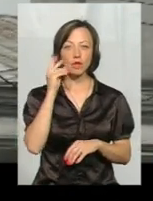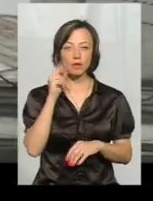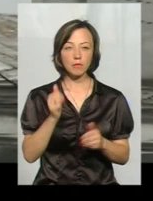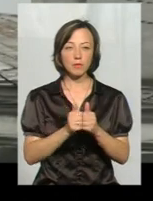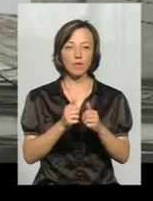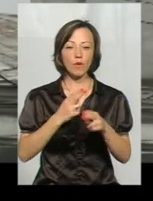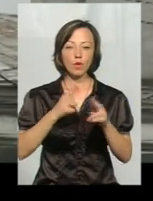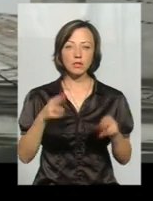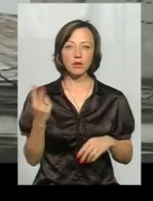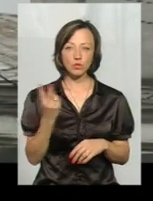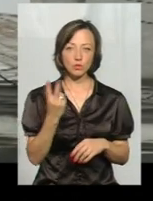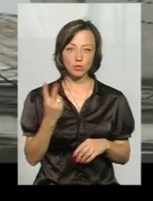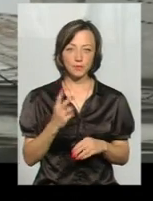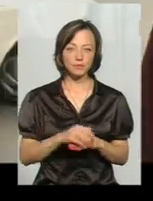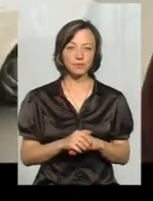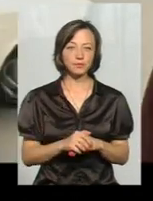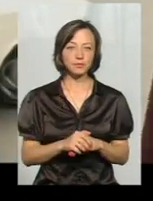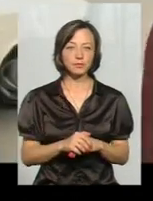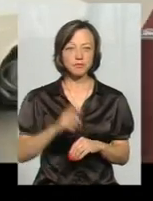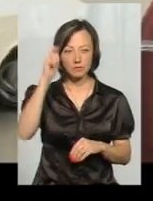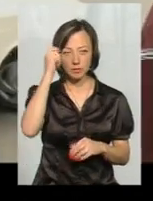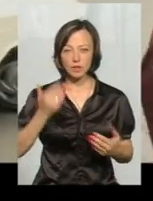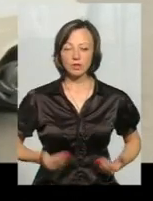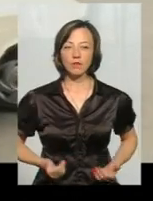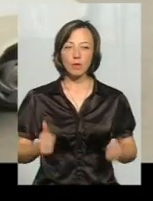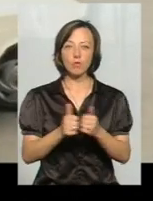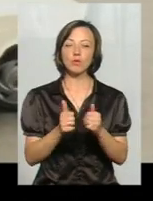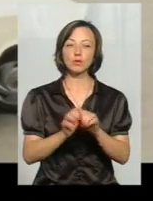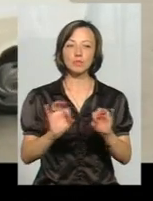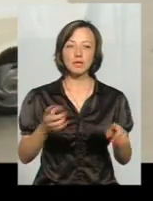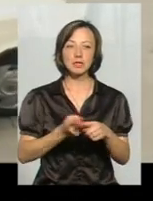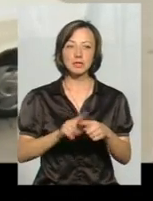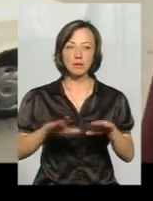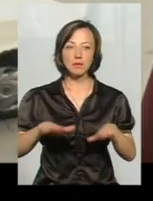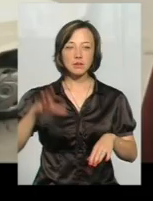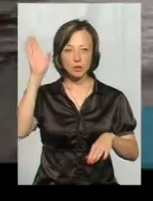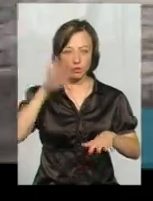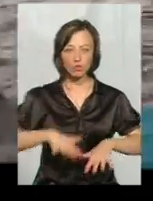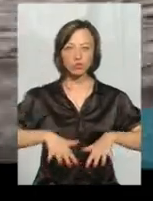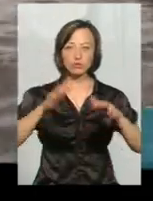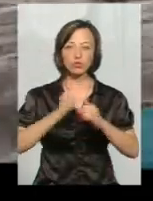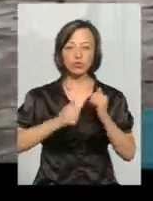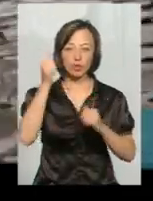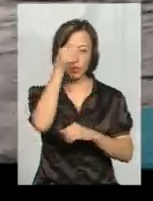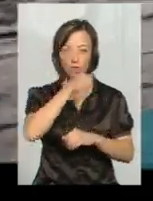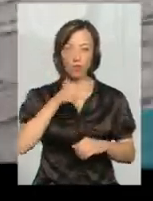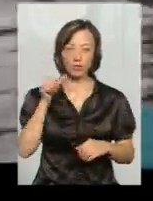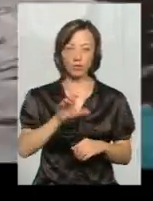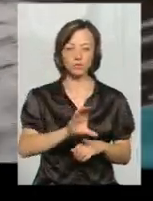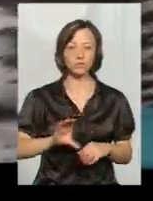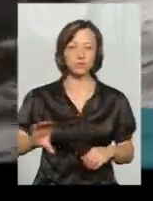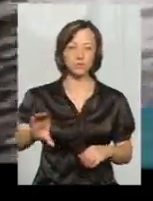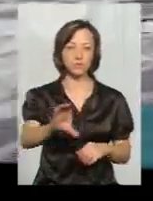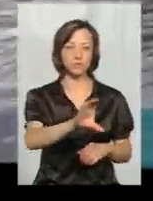поблизу автовокзалу номер 2. Олександр Дацун, який живе поруч, розповідає, це місце затоплює щороку. Бордюра не було. От